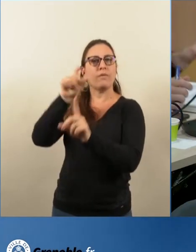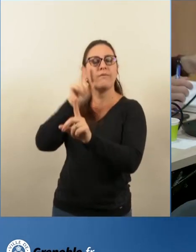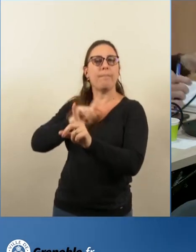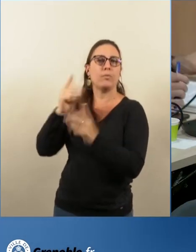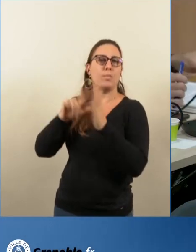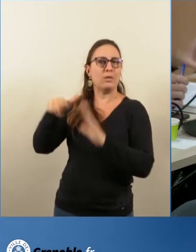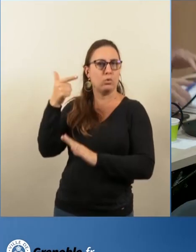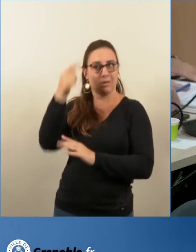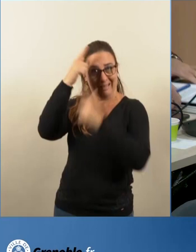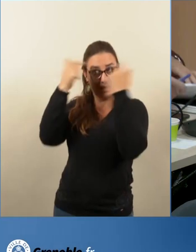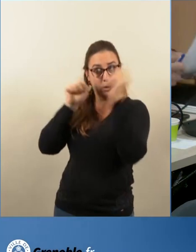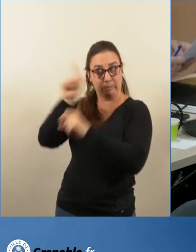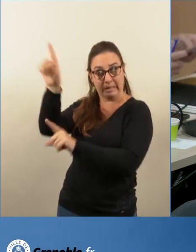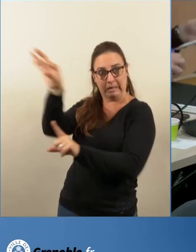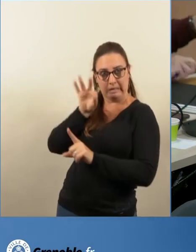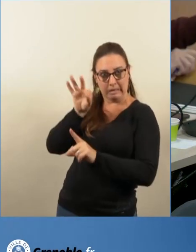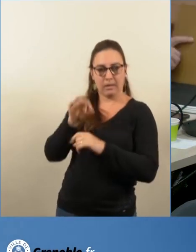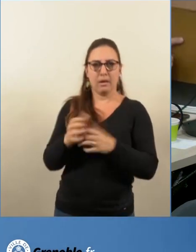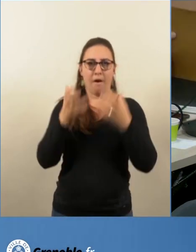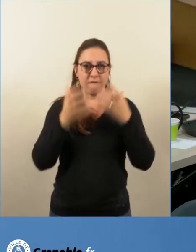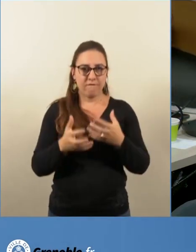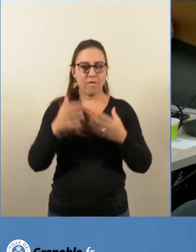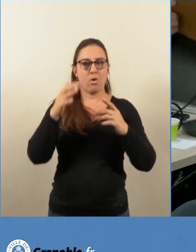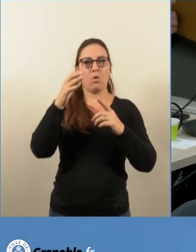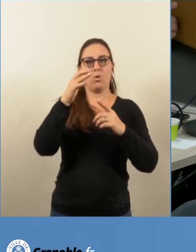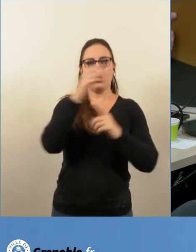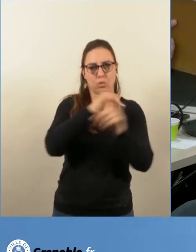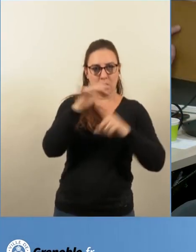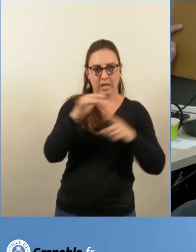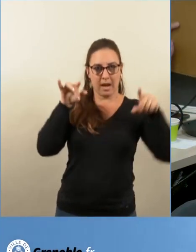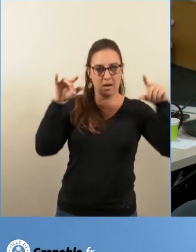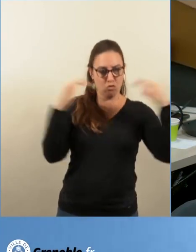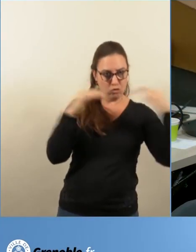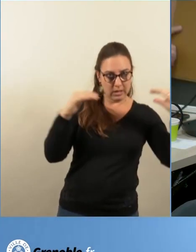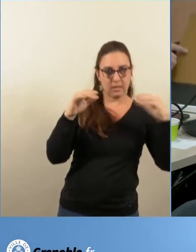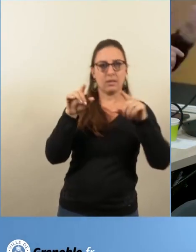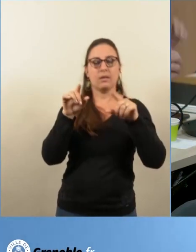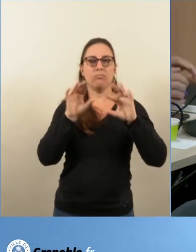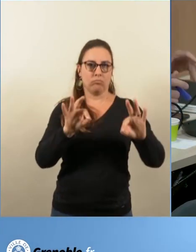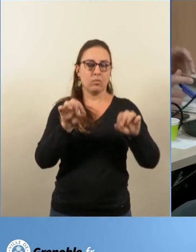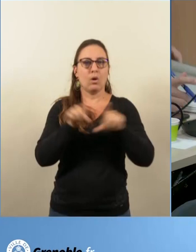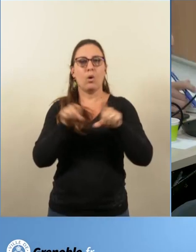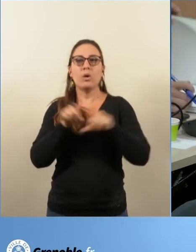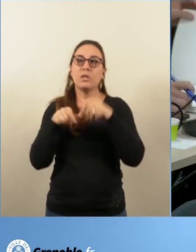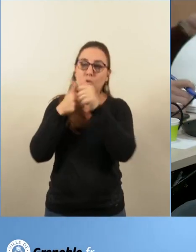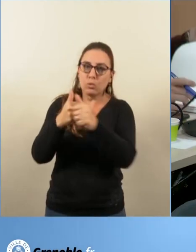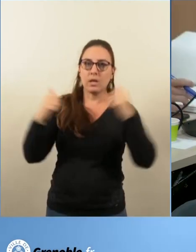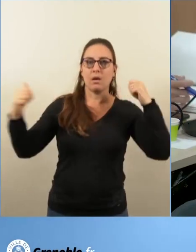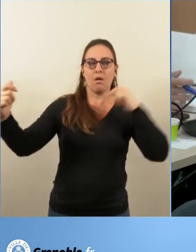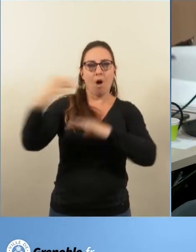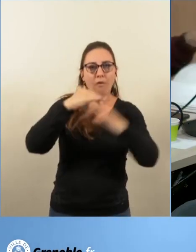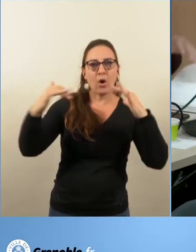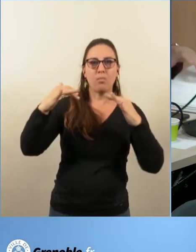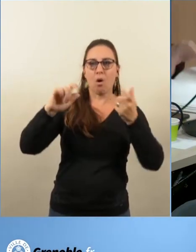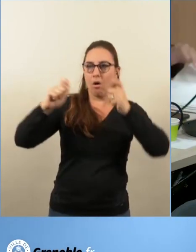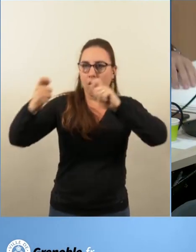visant à allier les enjeux de justice sociale aux enjeux de préservation et de régénération environnementale ce